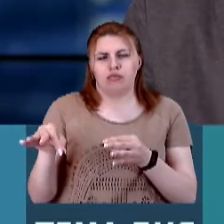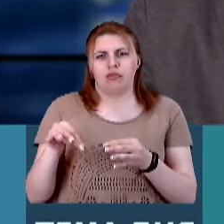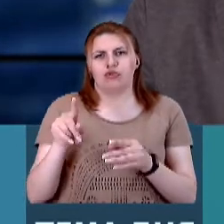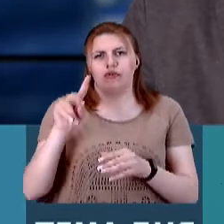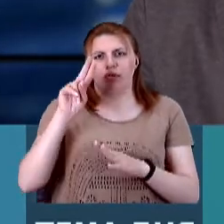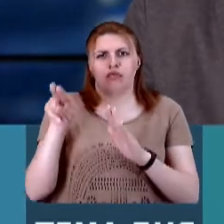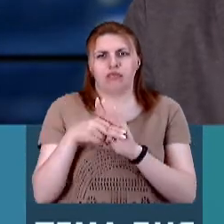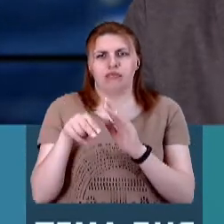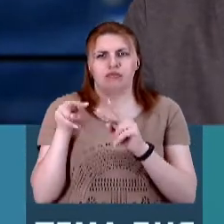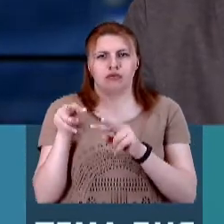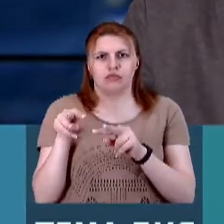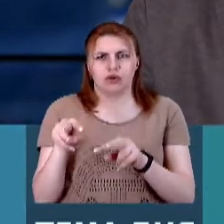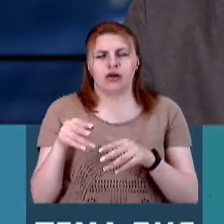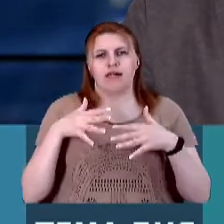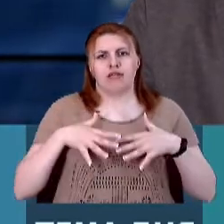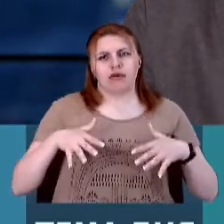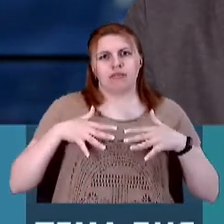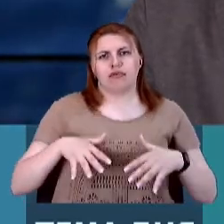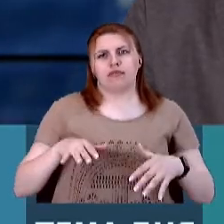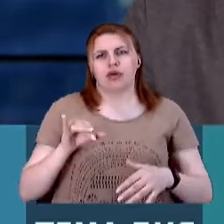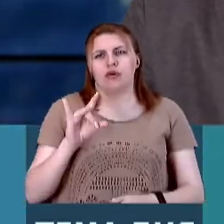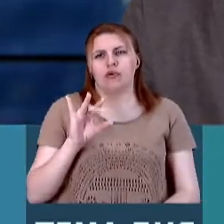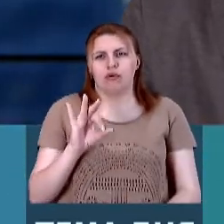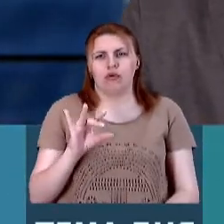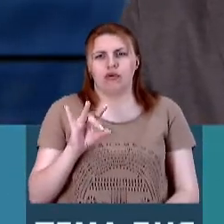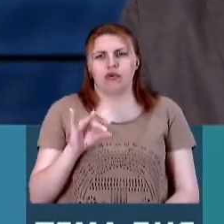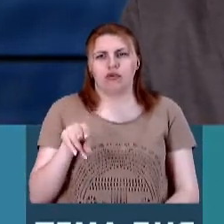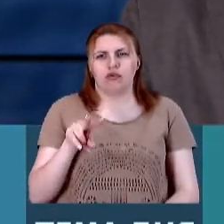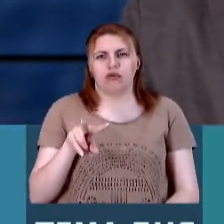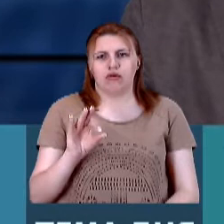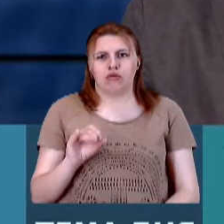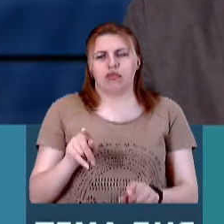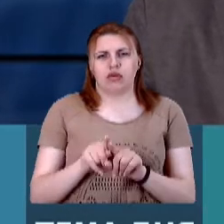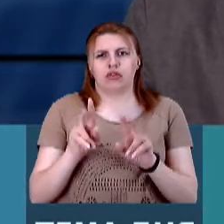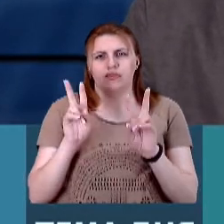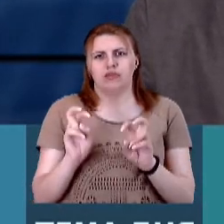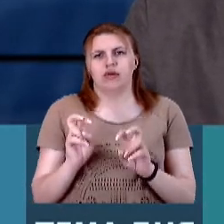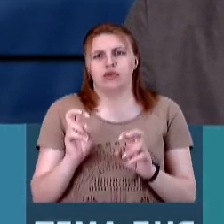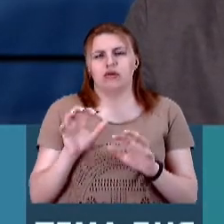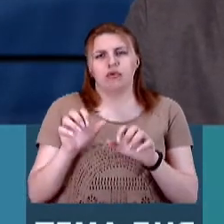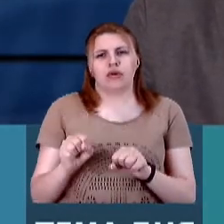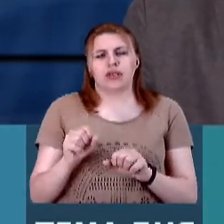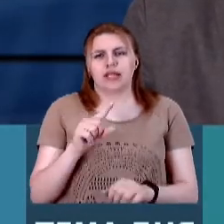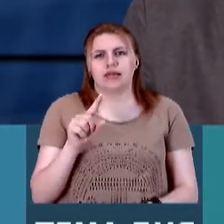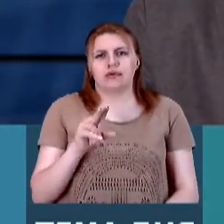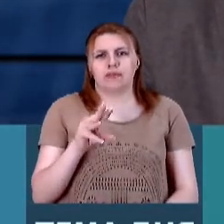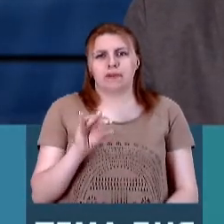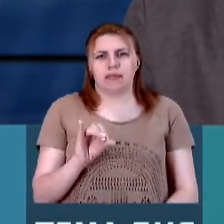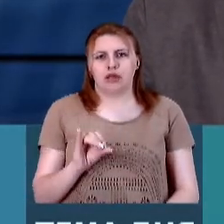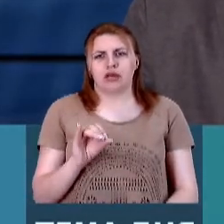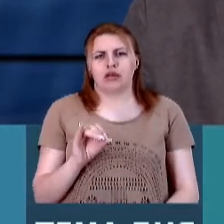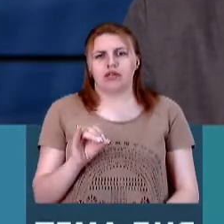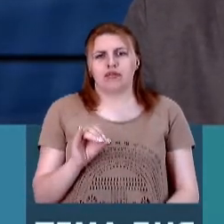то Крим, як то територія ОРДЛО, так званих. Скажіть, будь ласка, пане Романе, окупаційні ЗМІ, зокрема так звана ГТРК та